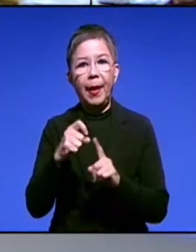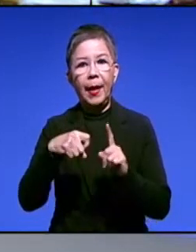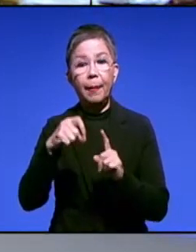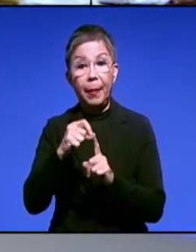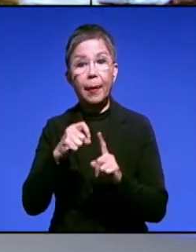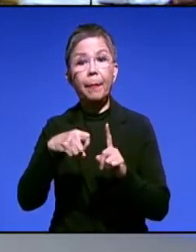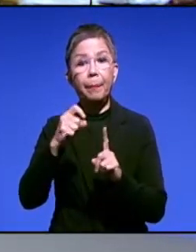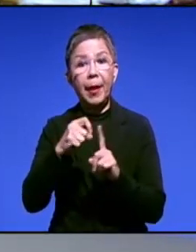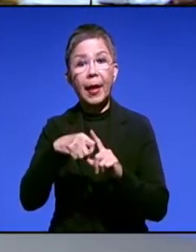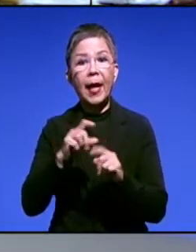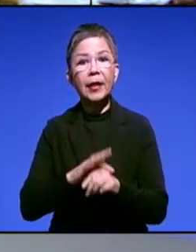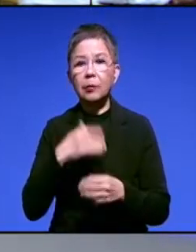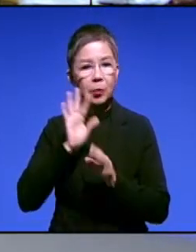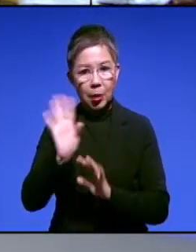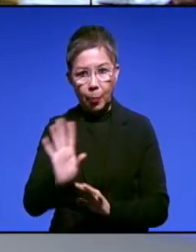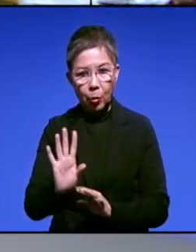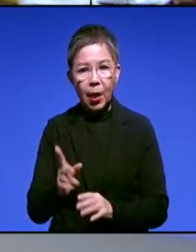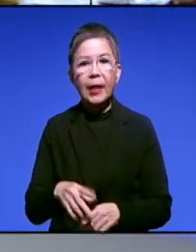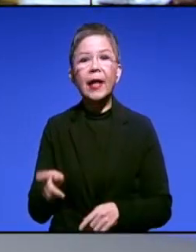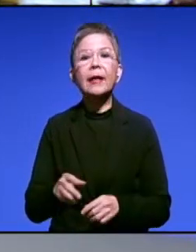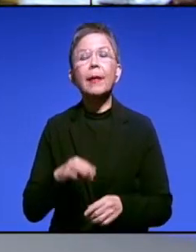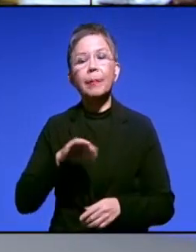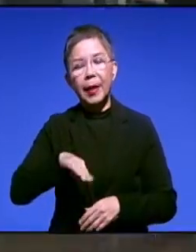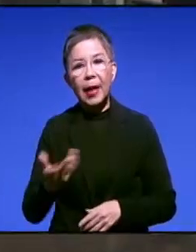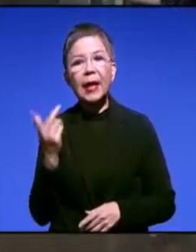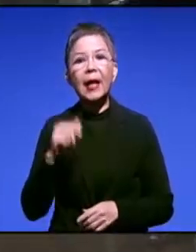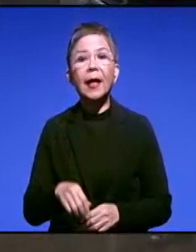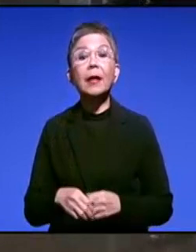yang menyatakan almarhum meninggal karena penyakit diabetes.